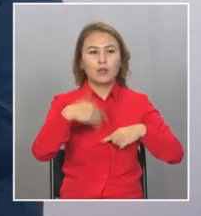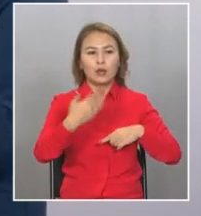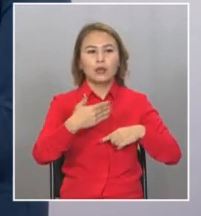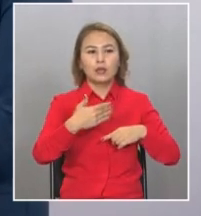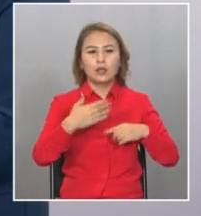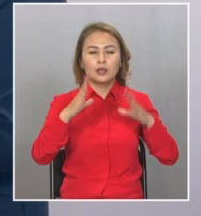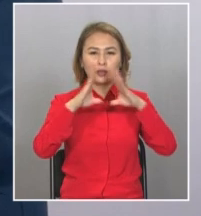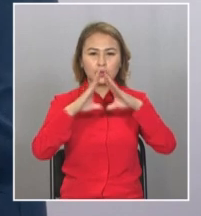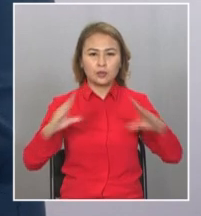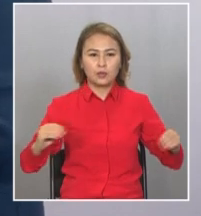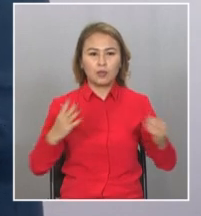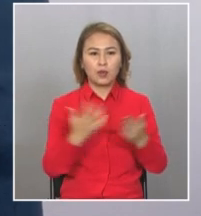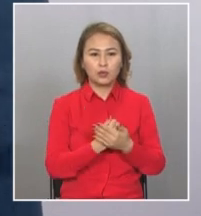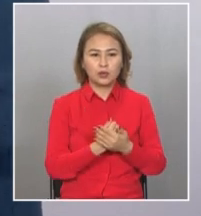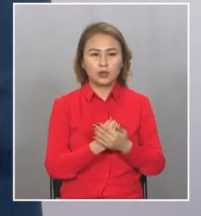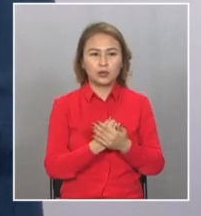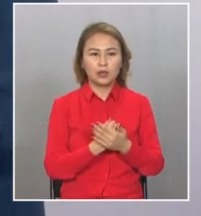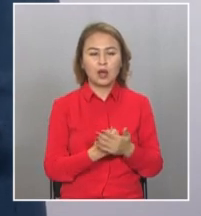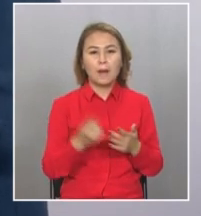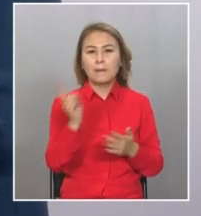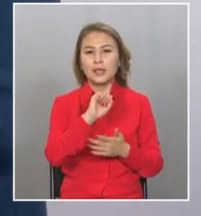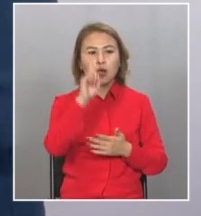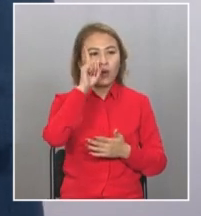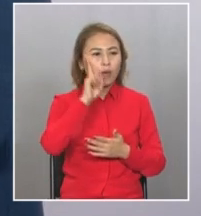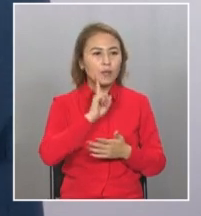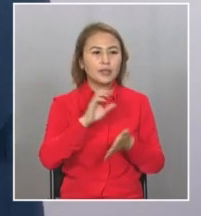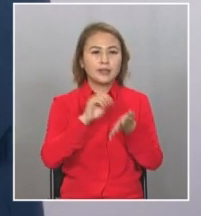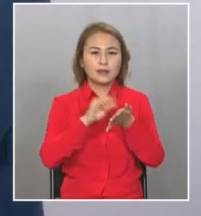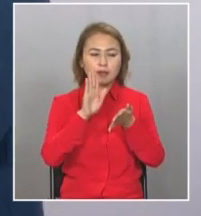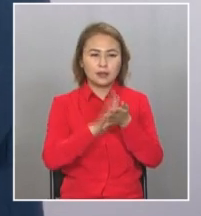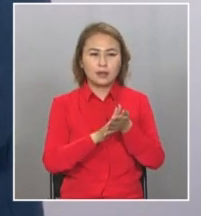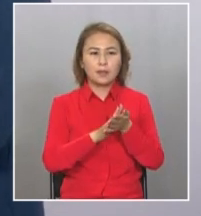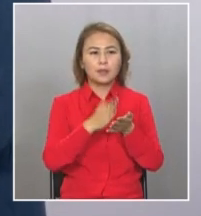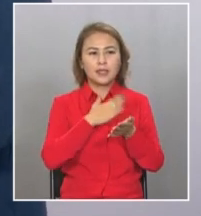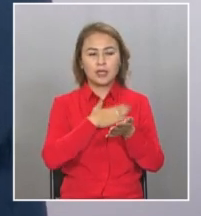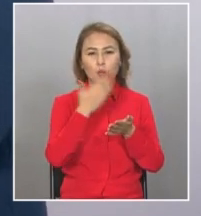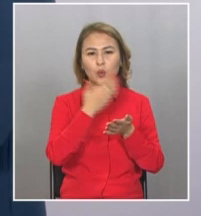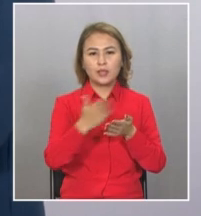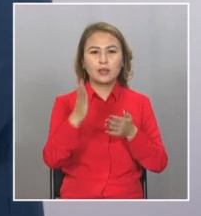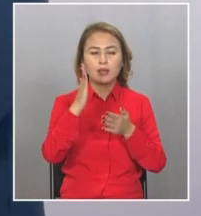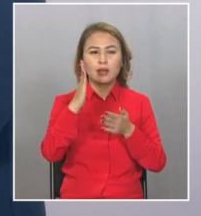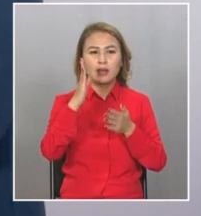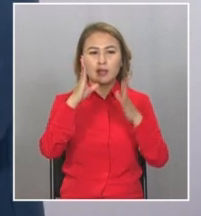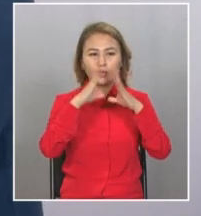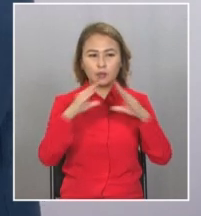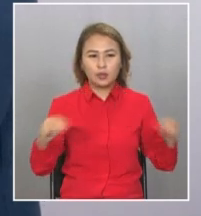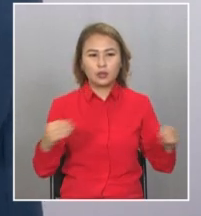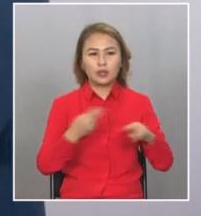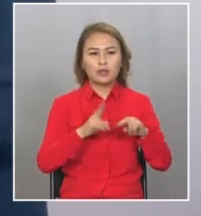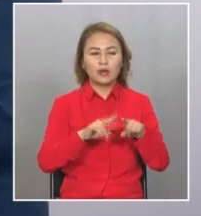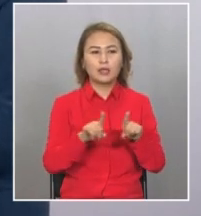бұрышты үш бұрыш болып тұр. Енді өзімізге ыңғайлы болу үшін белгілеп алайық, бізге осы тік бұрышты үш бұрыштың